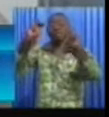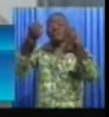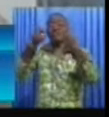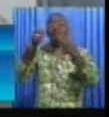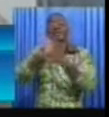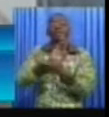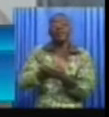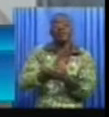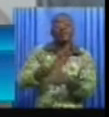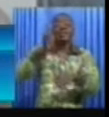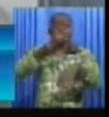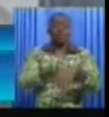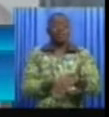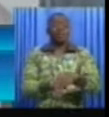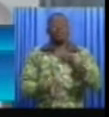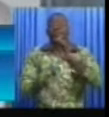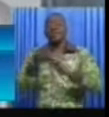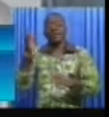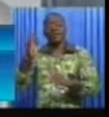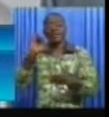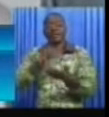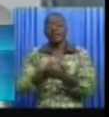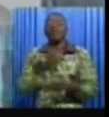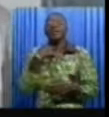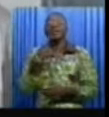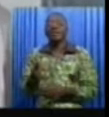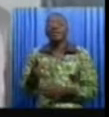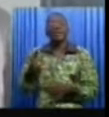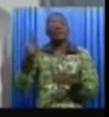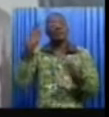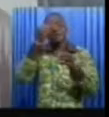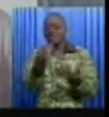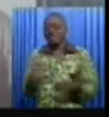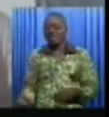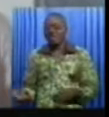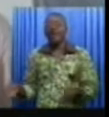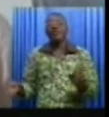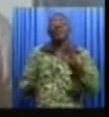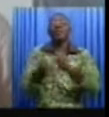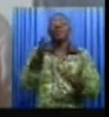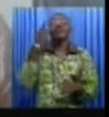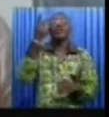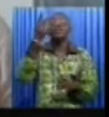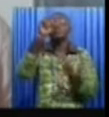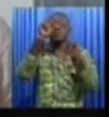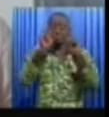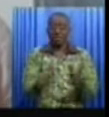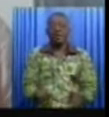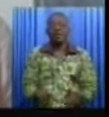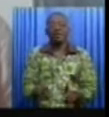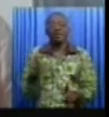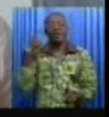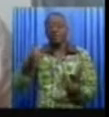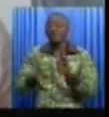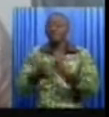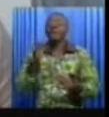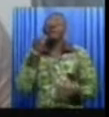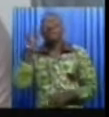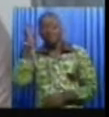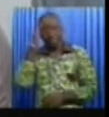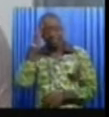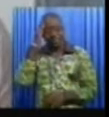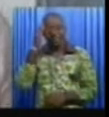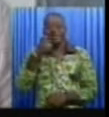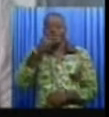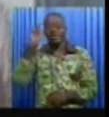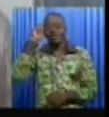qu'il est temps de partir? C'est-à-dire que, de la même manière, quand vous rendez visite à quelqu'un, vous savez que maintenant, il faut que je rentre chez moi. Je pense qu'il